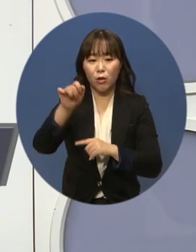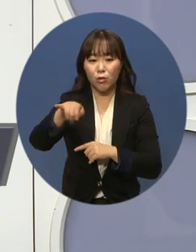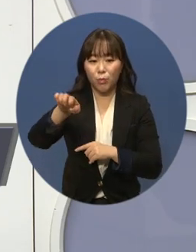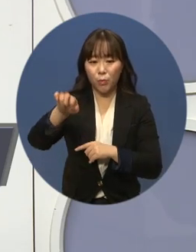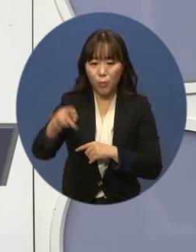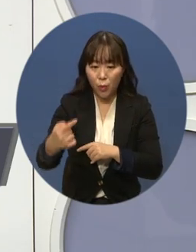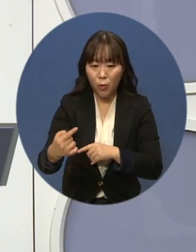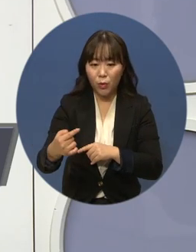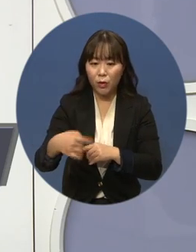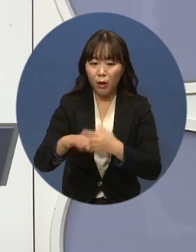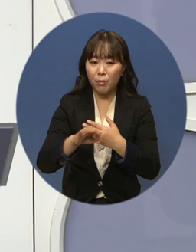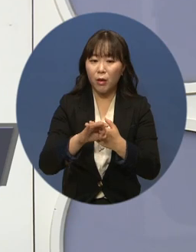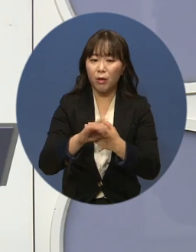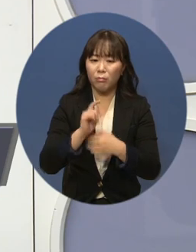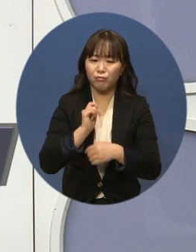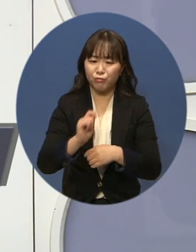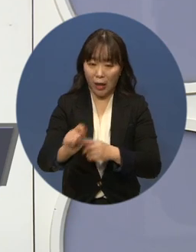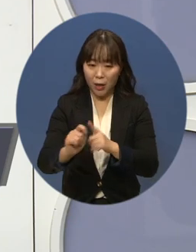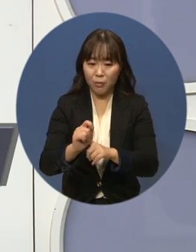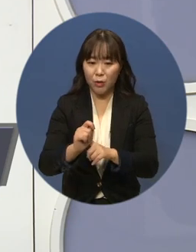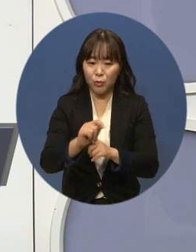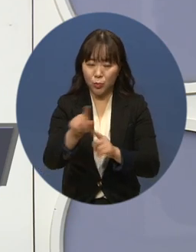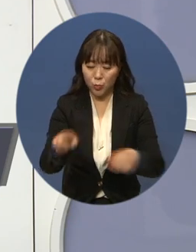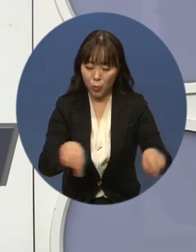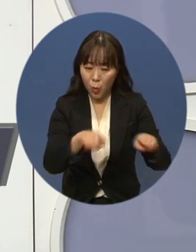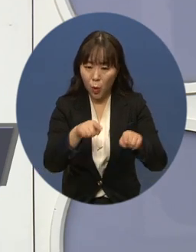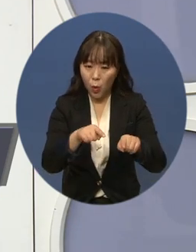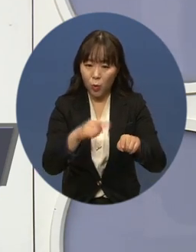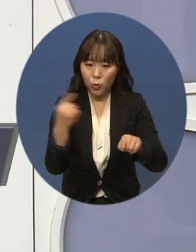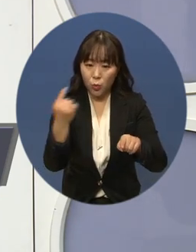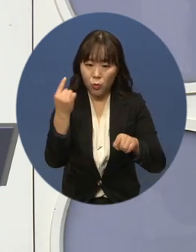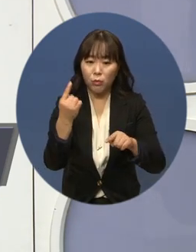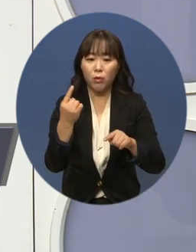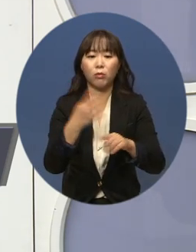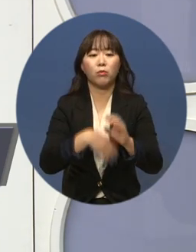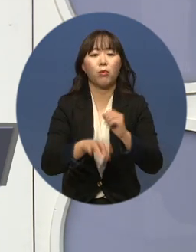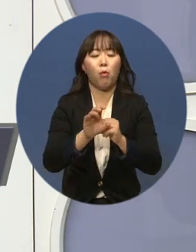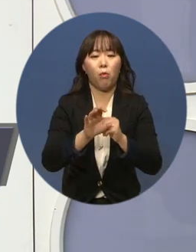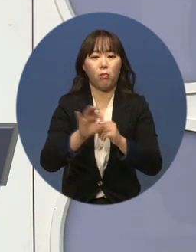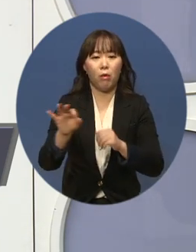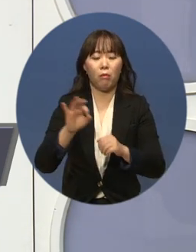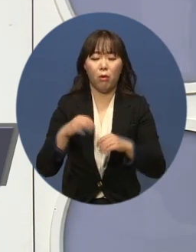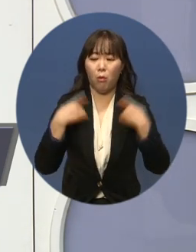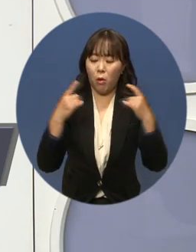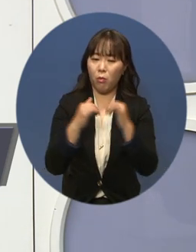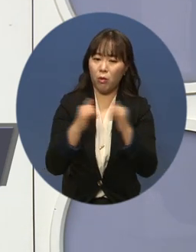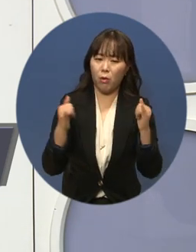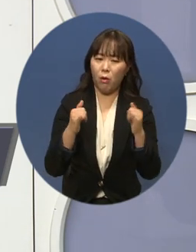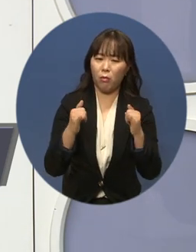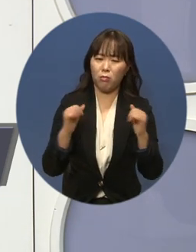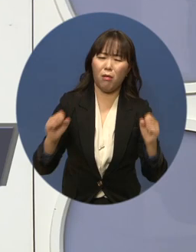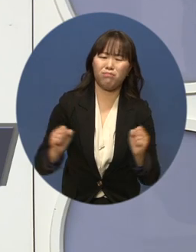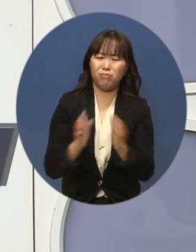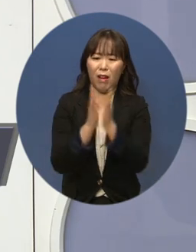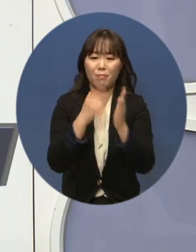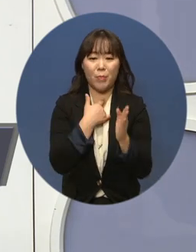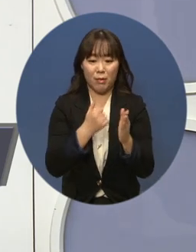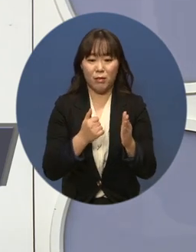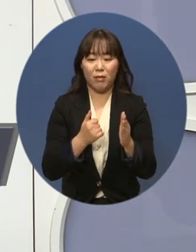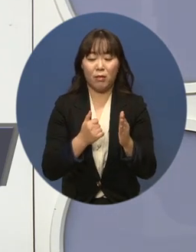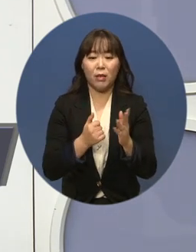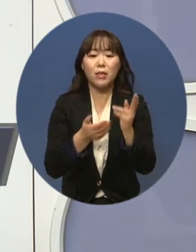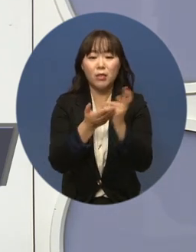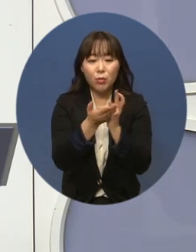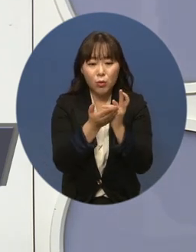명산제니까 저 미터기 놓은 요금보다 더 요금을 받으니까 관광객들하고 막 부딪히고 이렇게 했습니다. 그런데